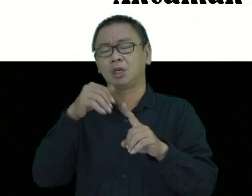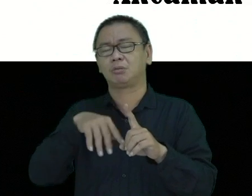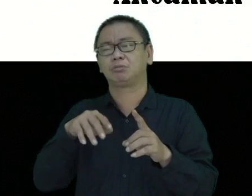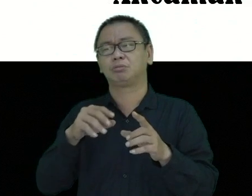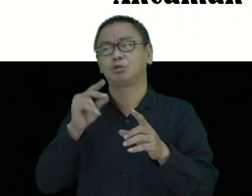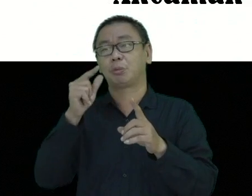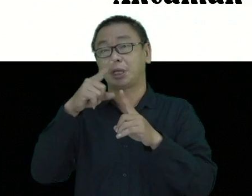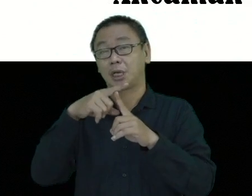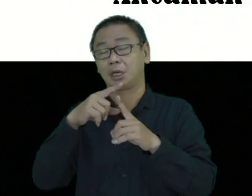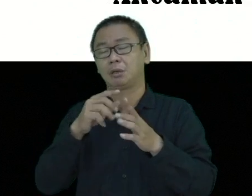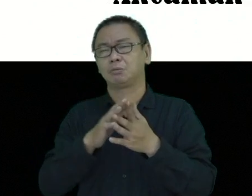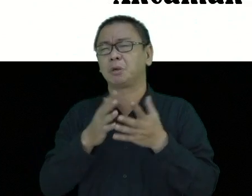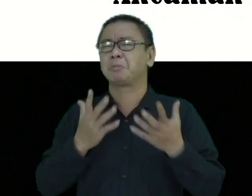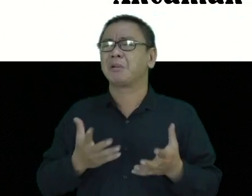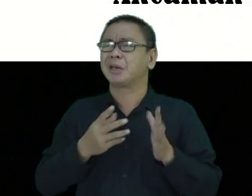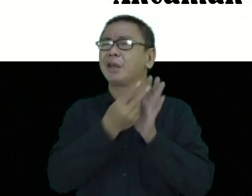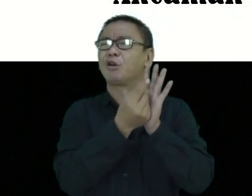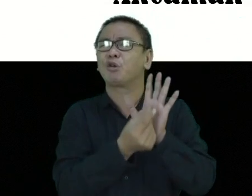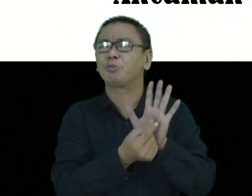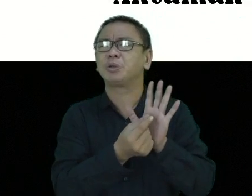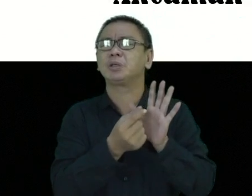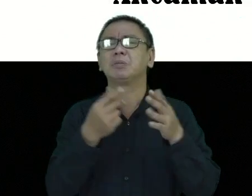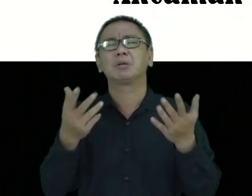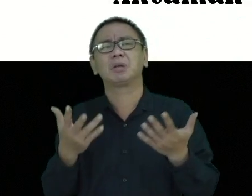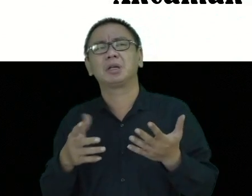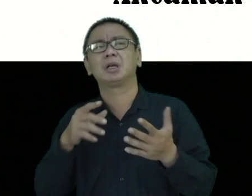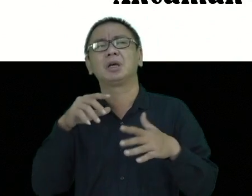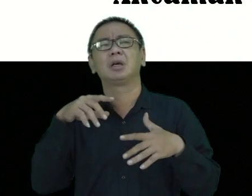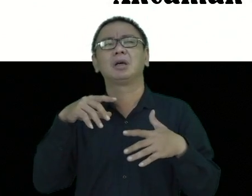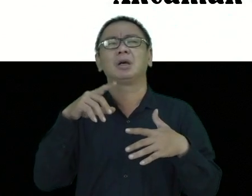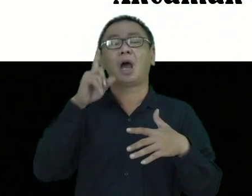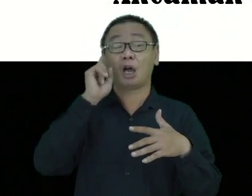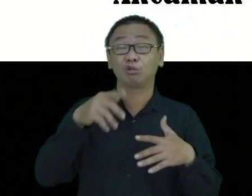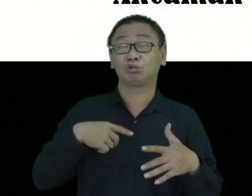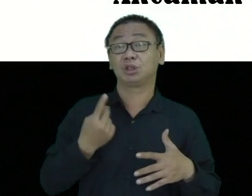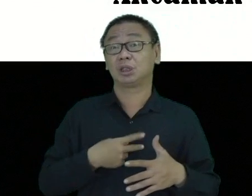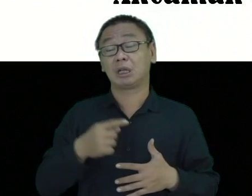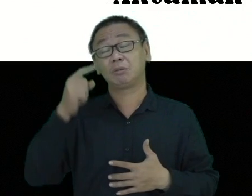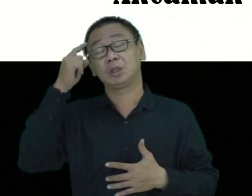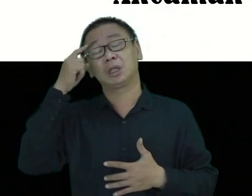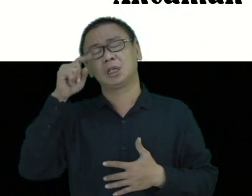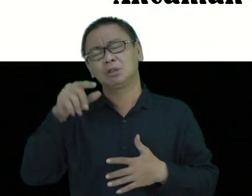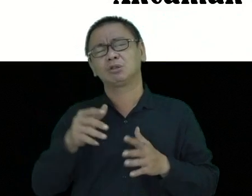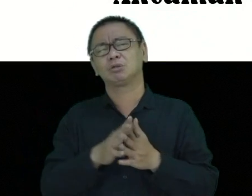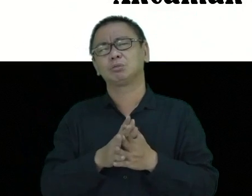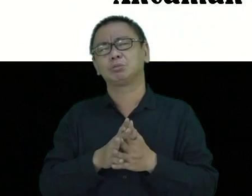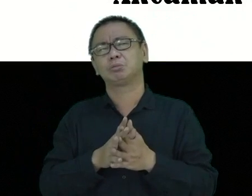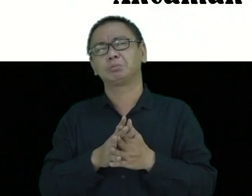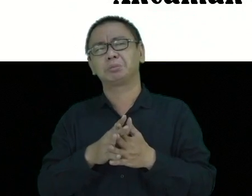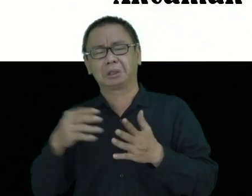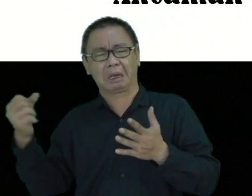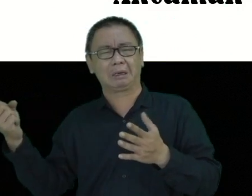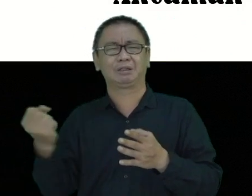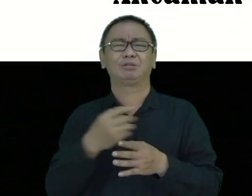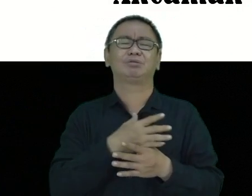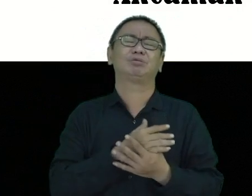dengan beban-beban ekonomi, bagaimana dengan apa yang harus kita pikirkan. Dan itu mengganggu relasi loh.